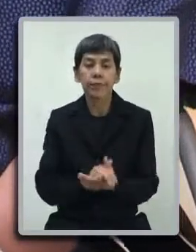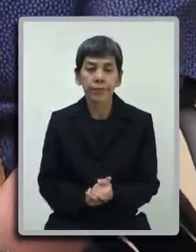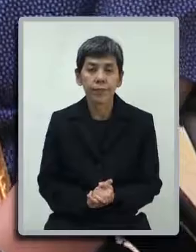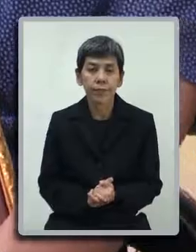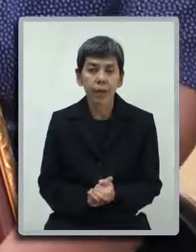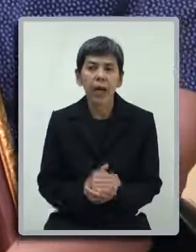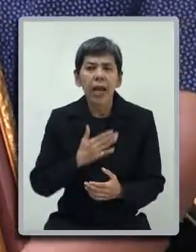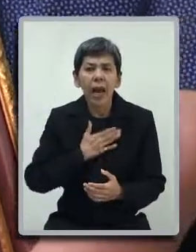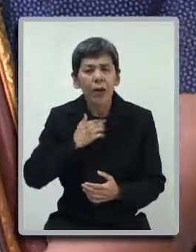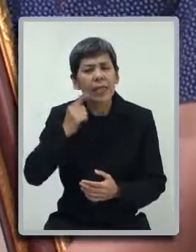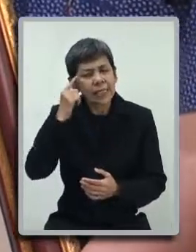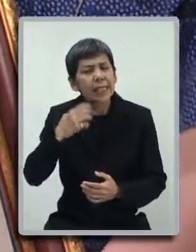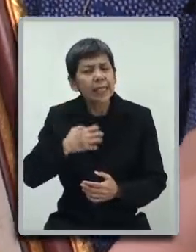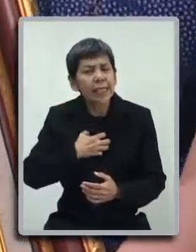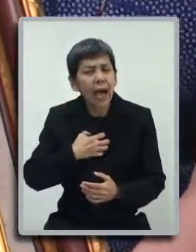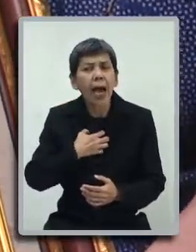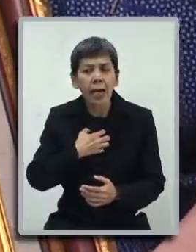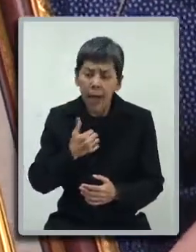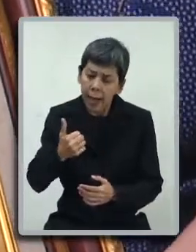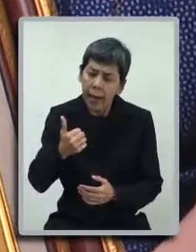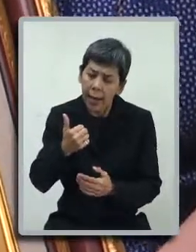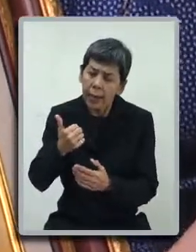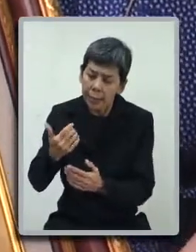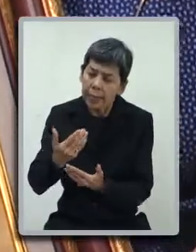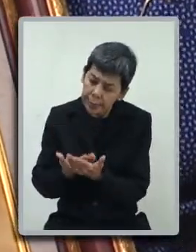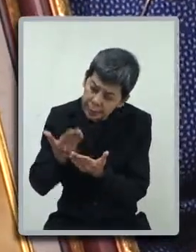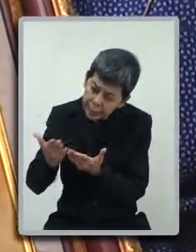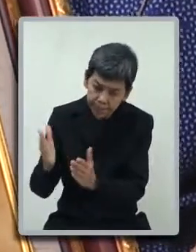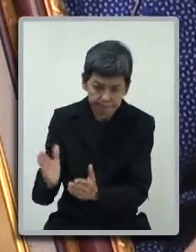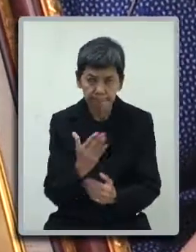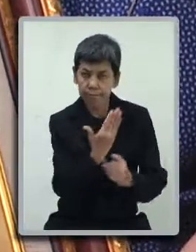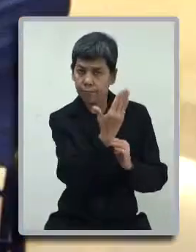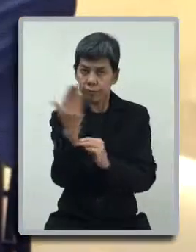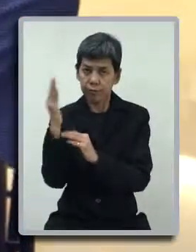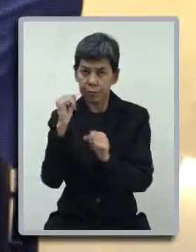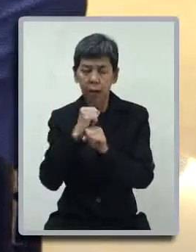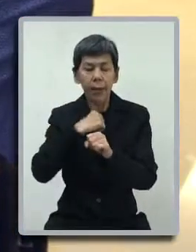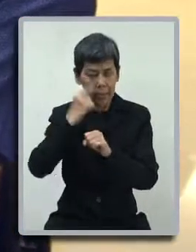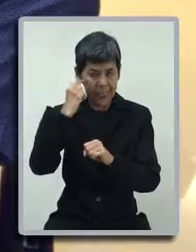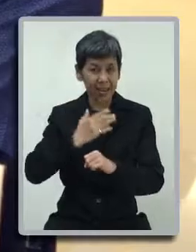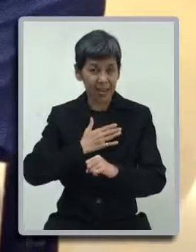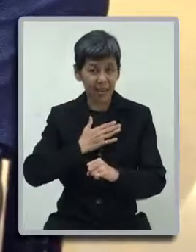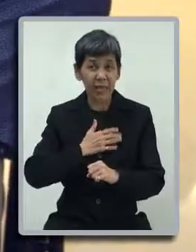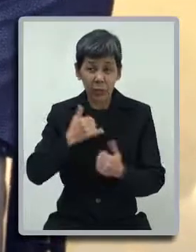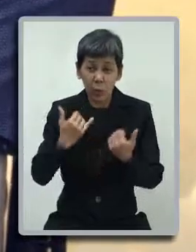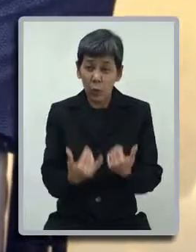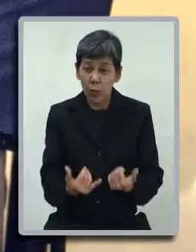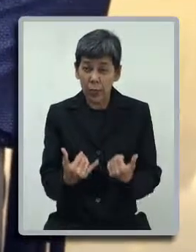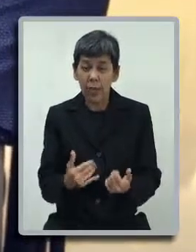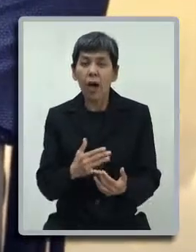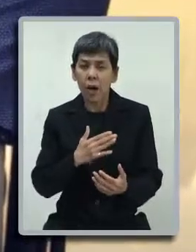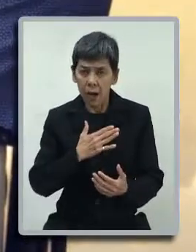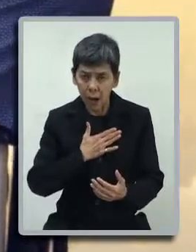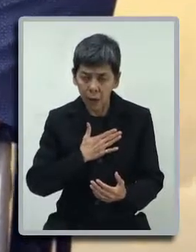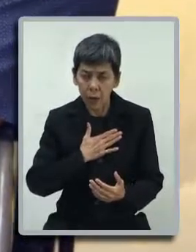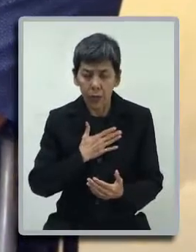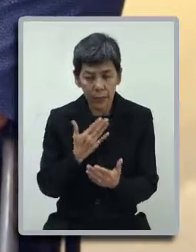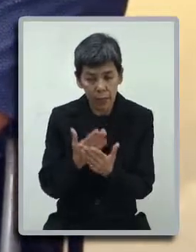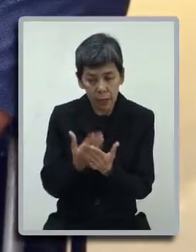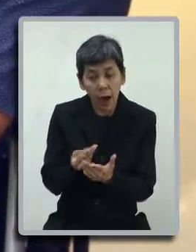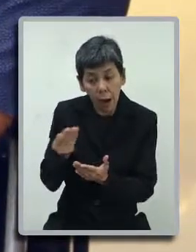ทธิผู้พี่ก็เลยอยากจะเอาเรื่องนี้มาสนับสนุนน้องๆเพราะผมเชื่อว่าวันนี้เ